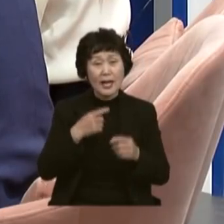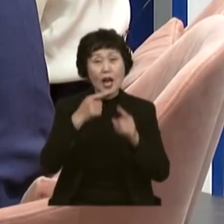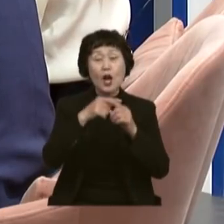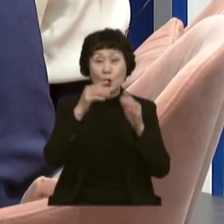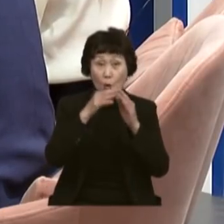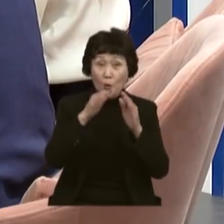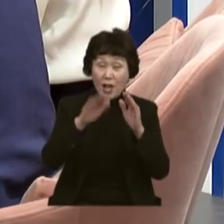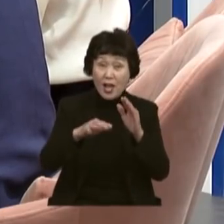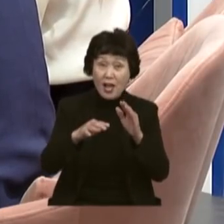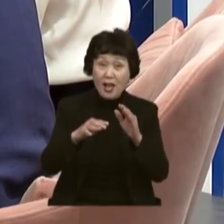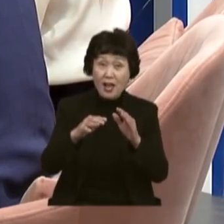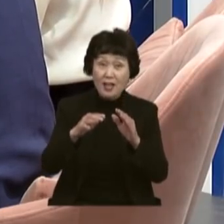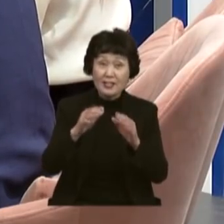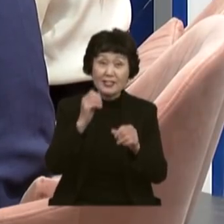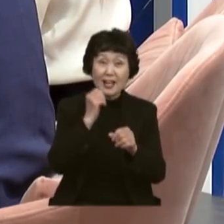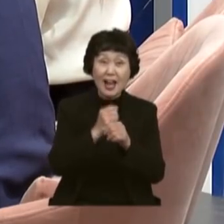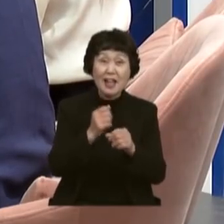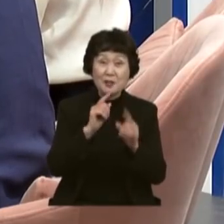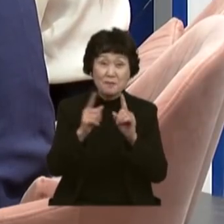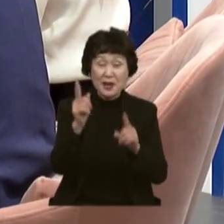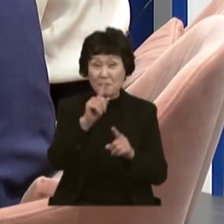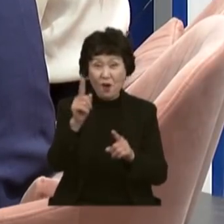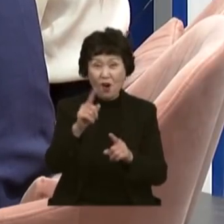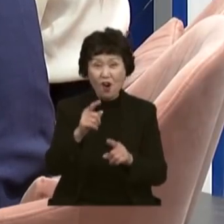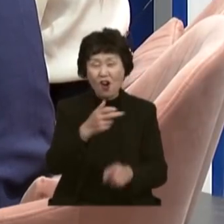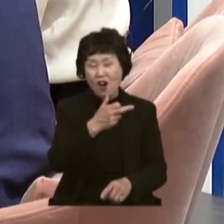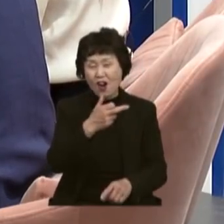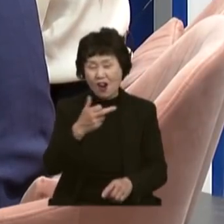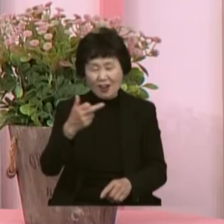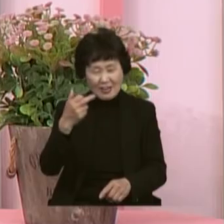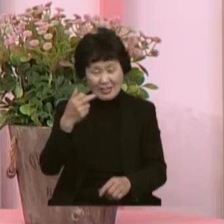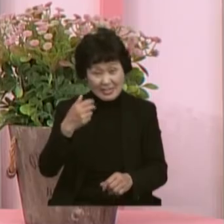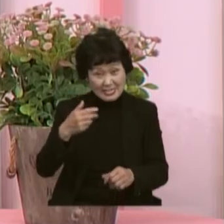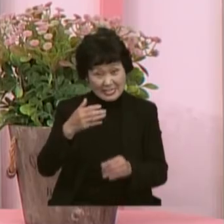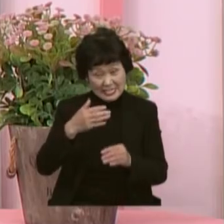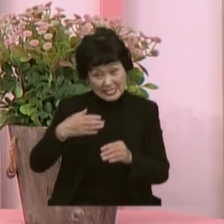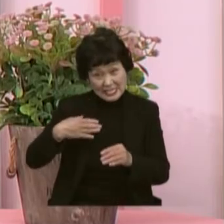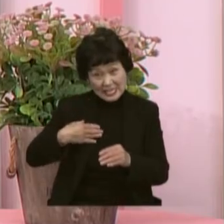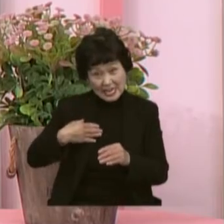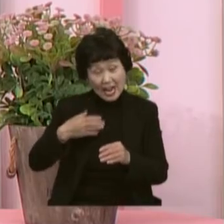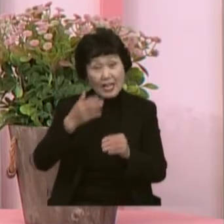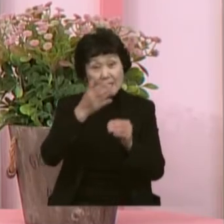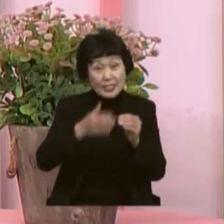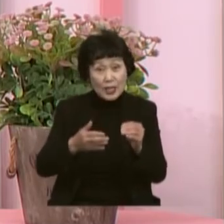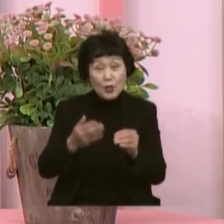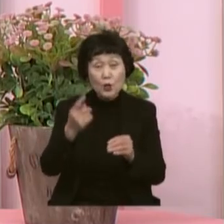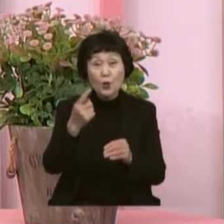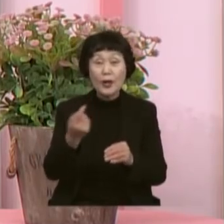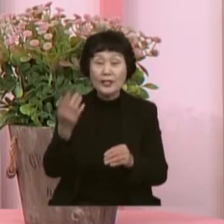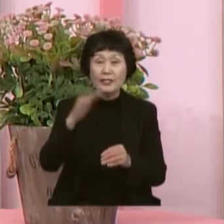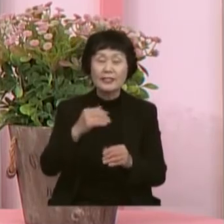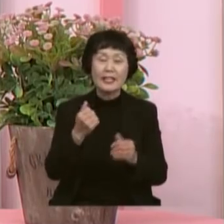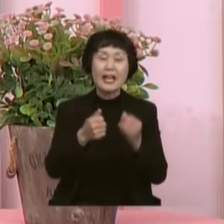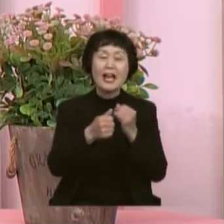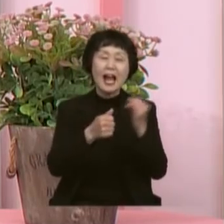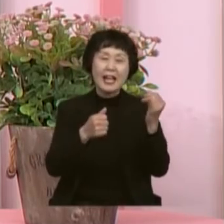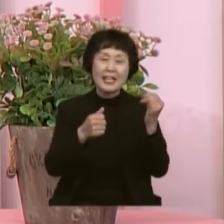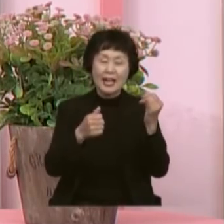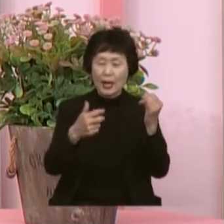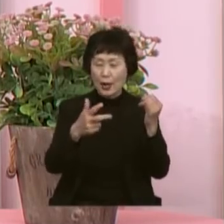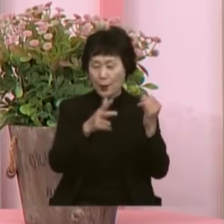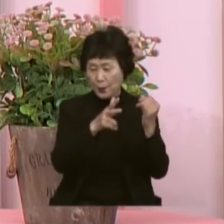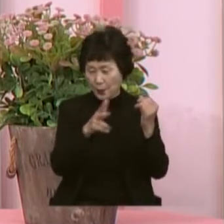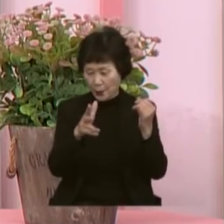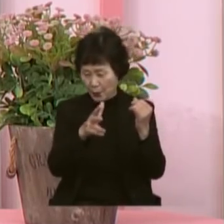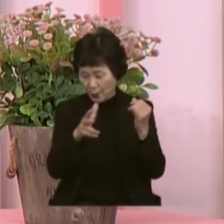게 그 어마어마한 간 자르고 나왔는데 집사람이 비디오를 찍어오고 사진을 찍어왔는데 애가 온몸에 호수가